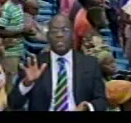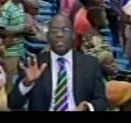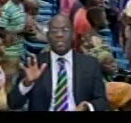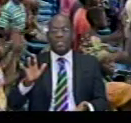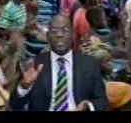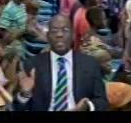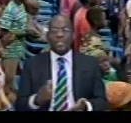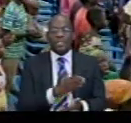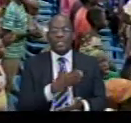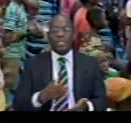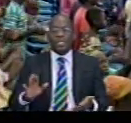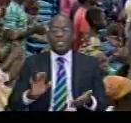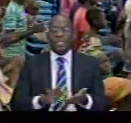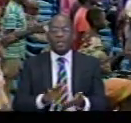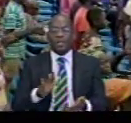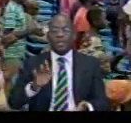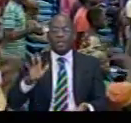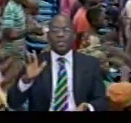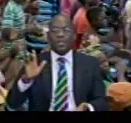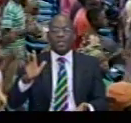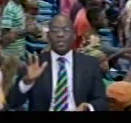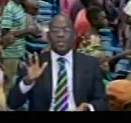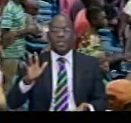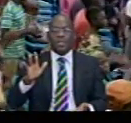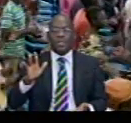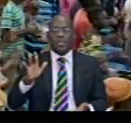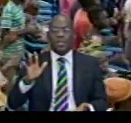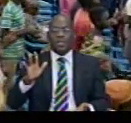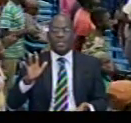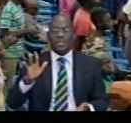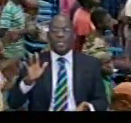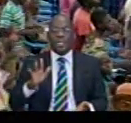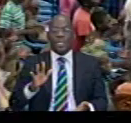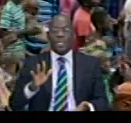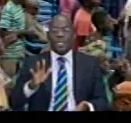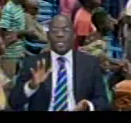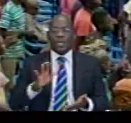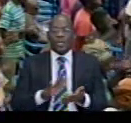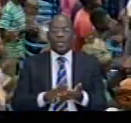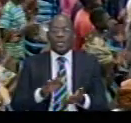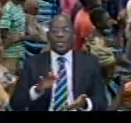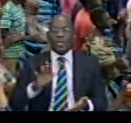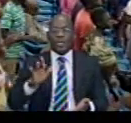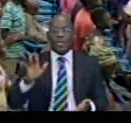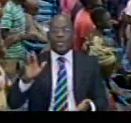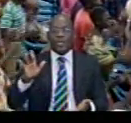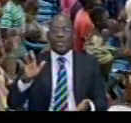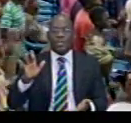Chantant gloire, gloire.